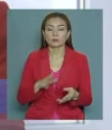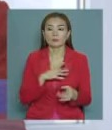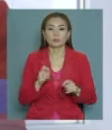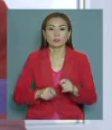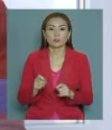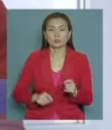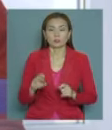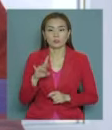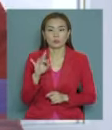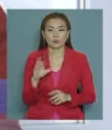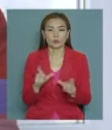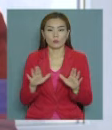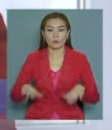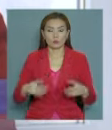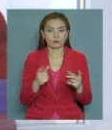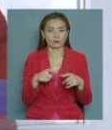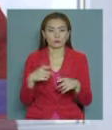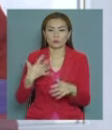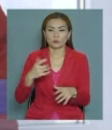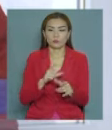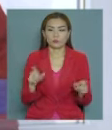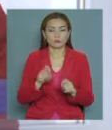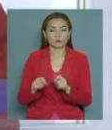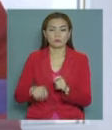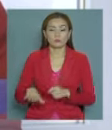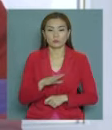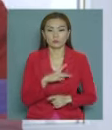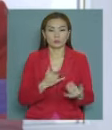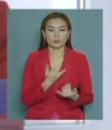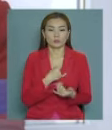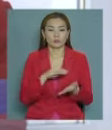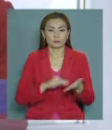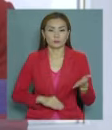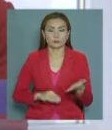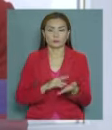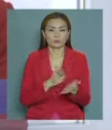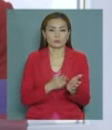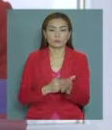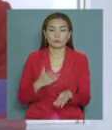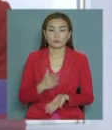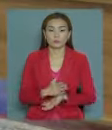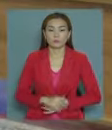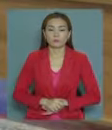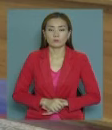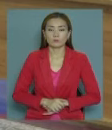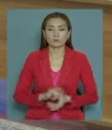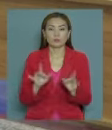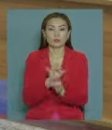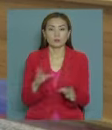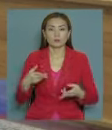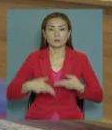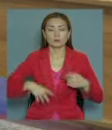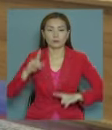провела Назарбаев интеллектуальная школа в 50 школах. У меня есть данные по результатам работы. Отметим, что в